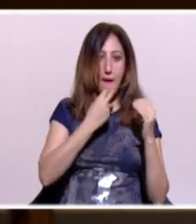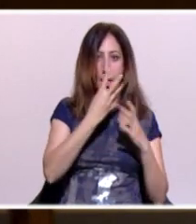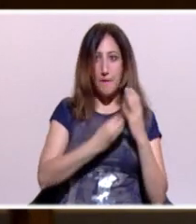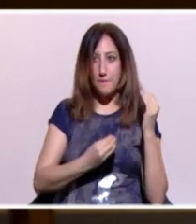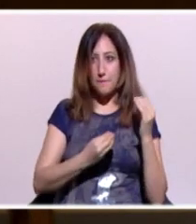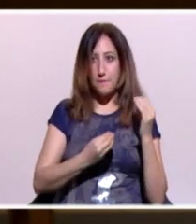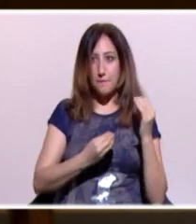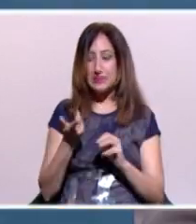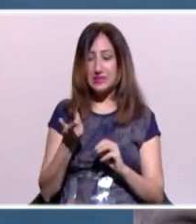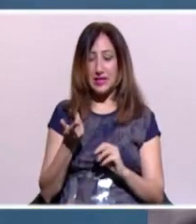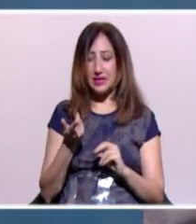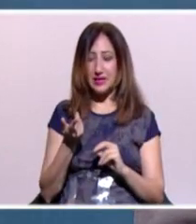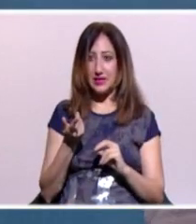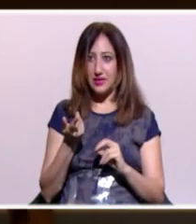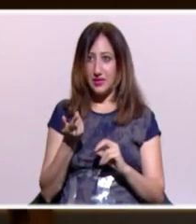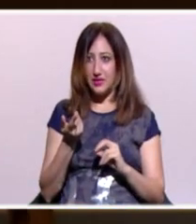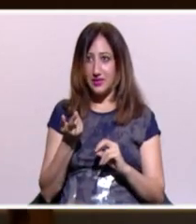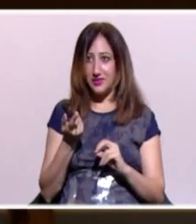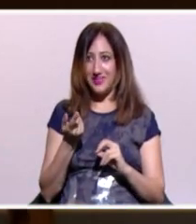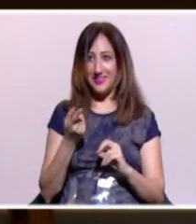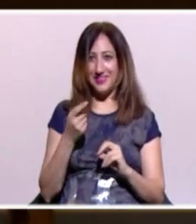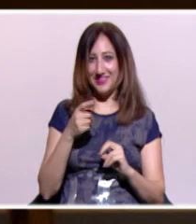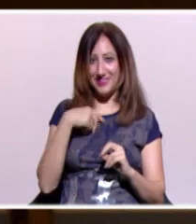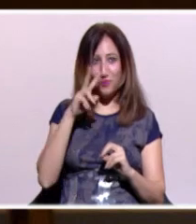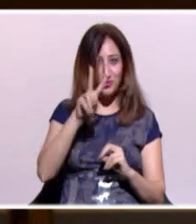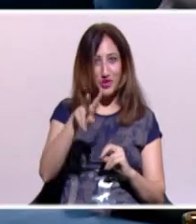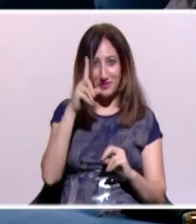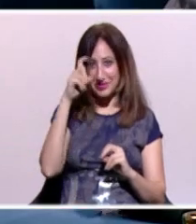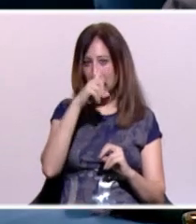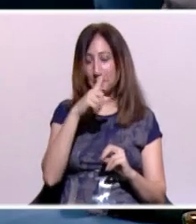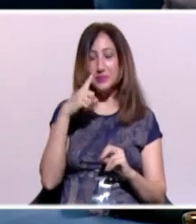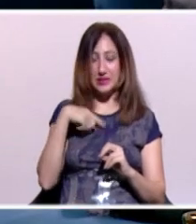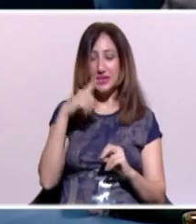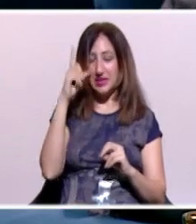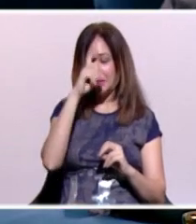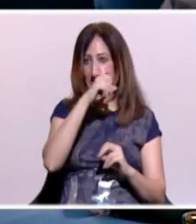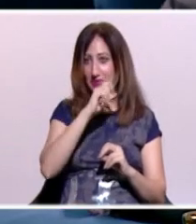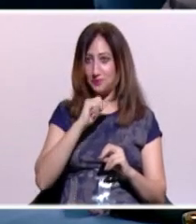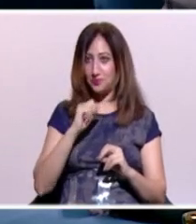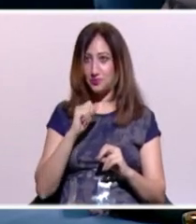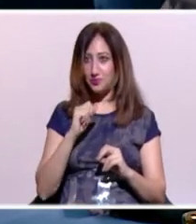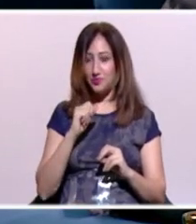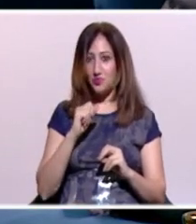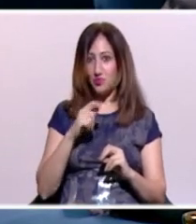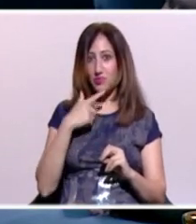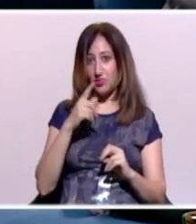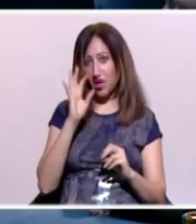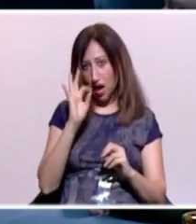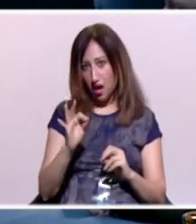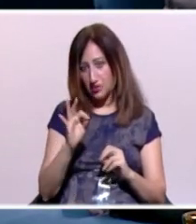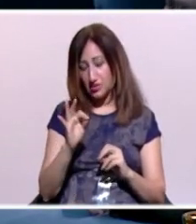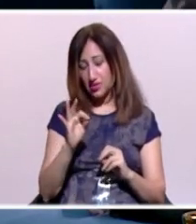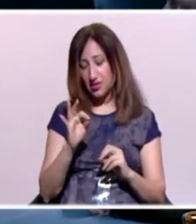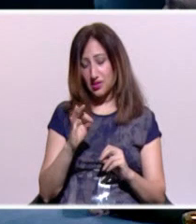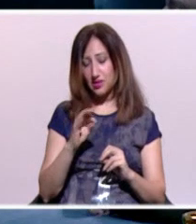وبترميها من على الجبل؟ موضوع صعب. أنا تعبت لك. موضوع صعب لأن أنت بتبني في الأصل على